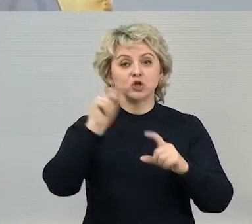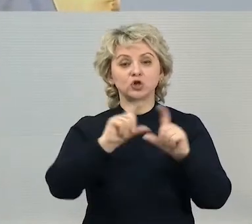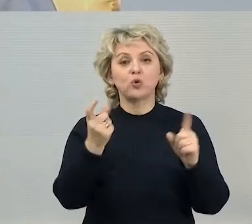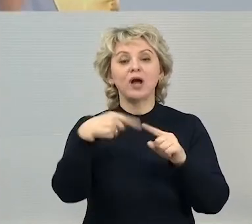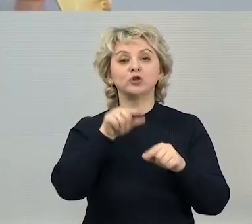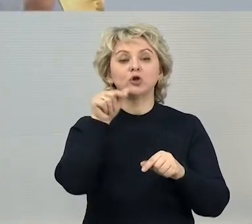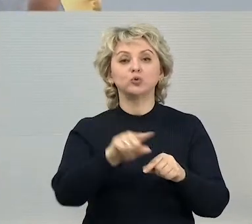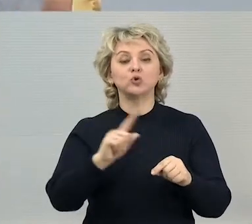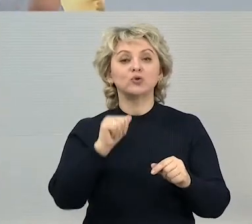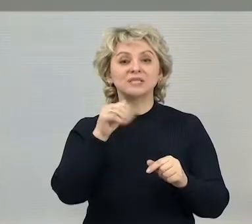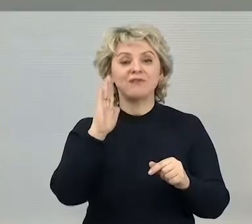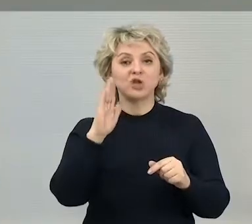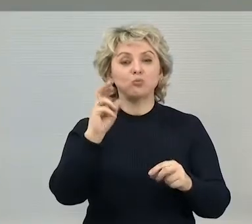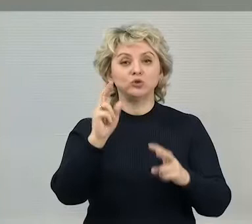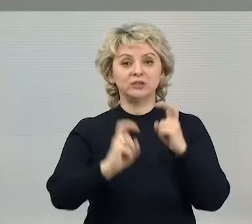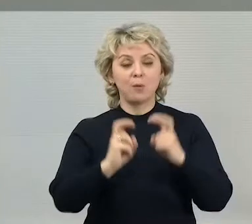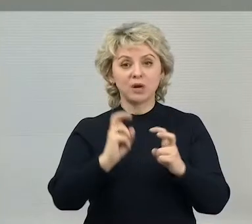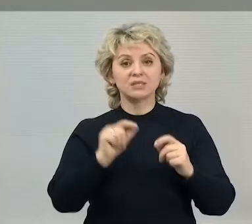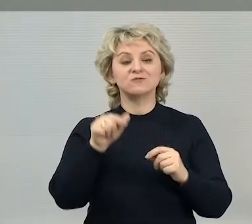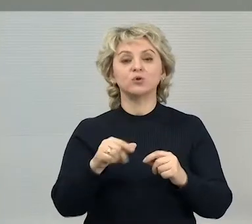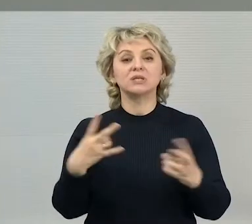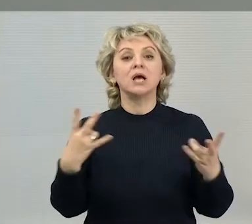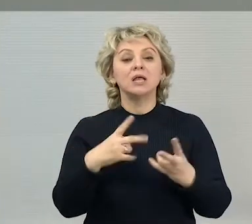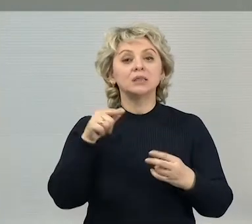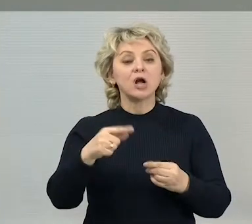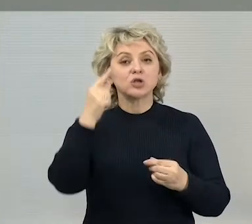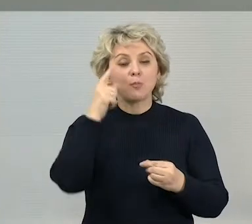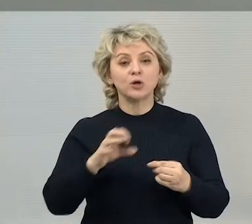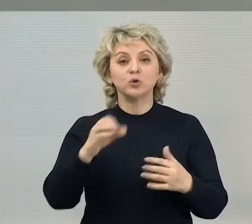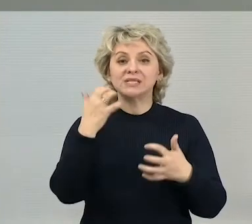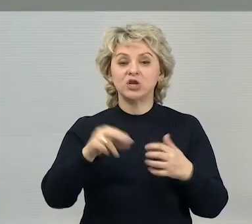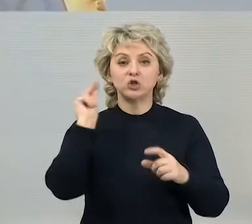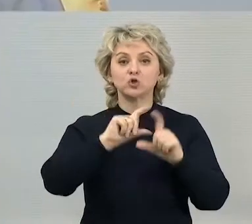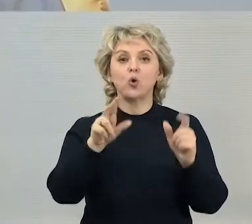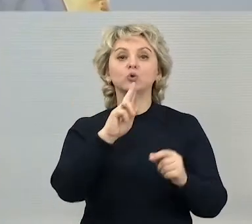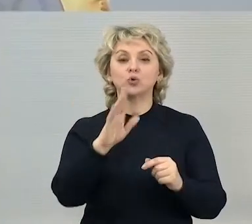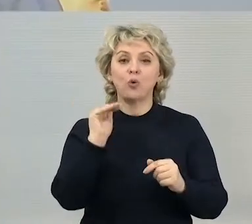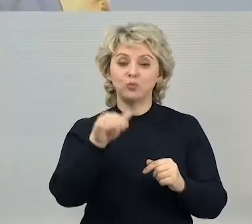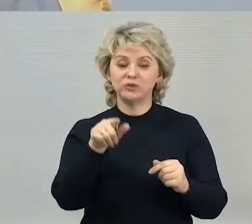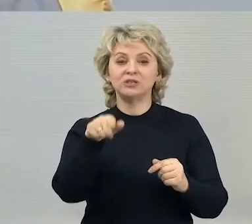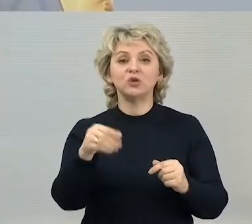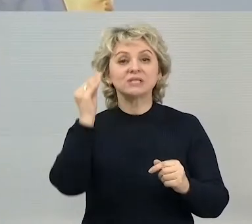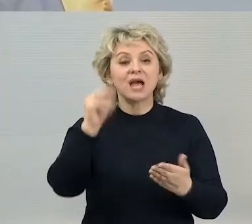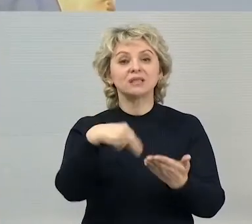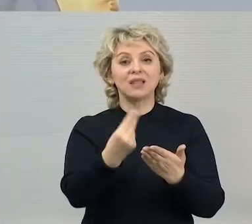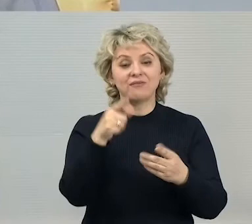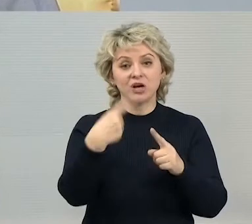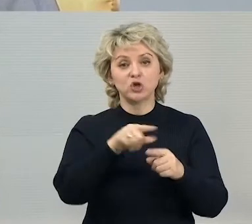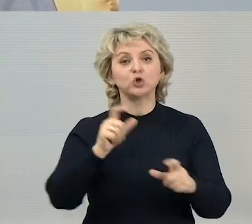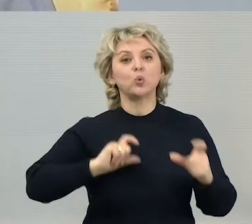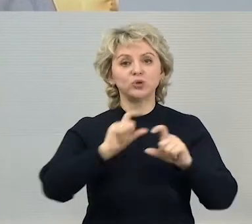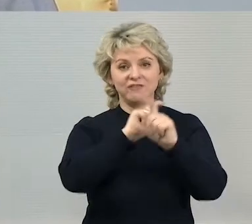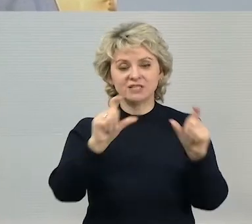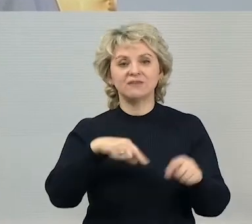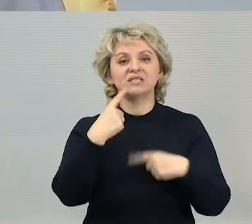– это то, что завтра будет на производстве. И надо подумать о средней школе, кто же будет ее кормить знаниями, а это